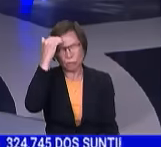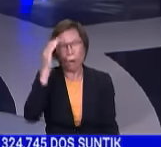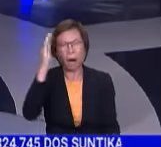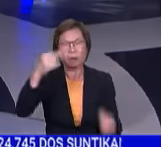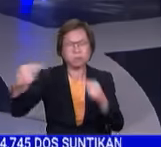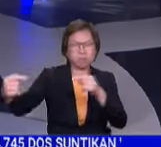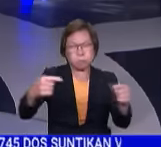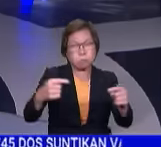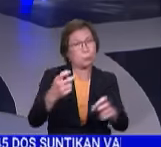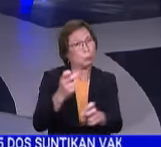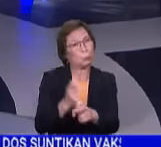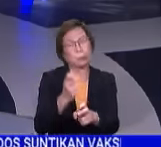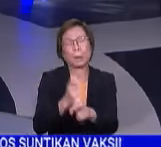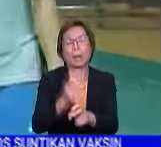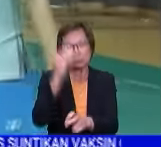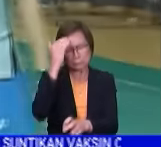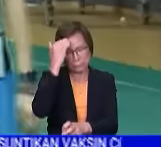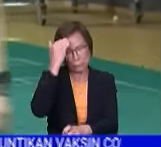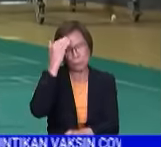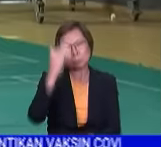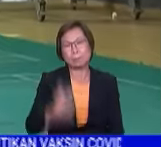berdepan cabaran getir.